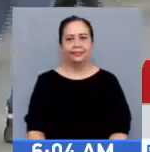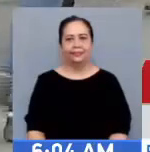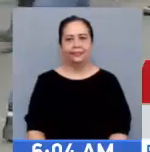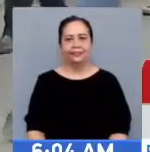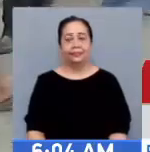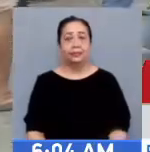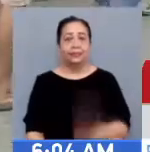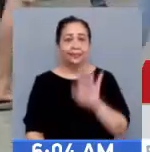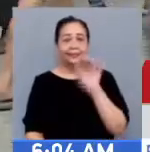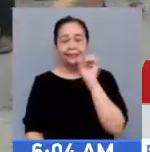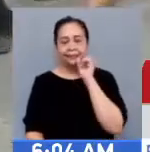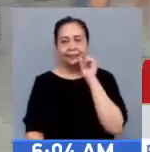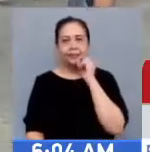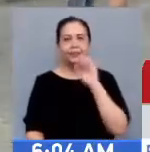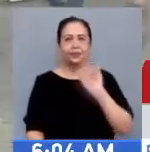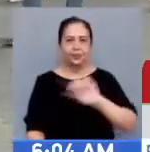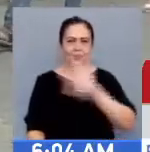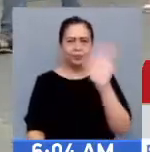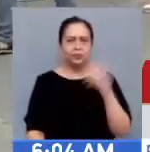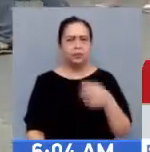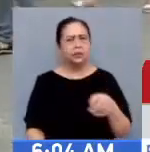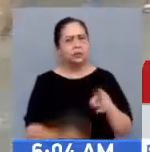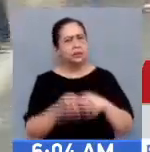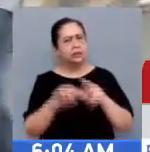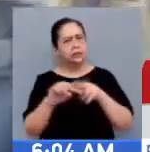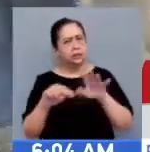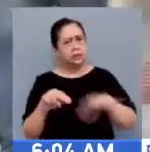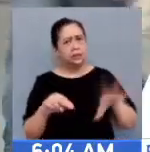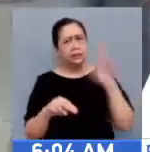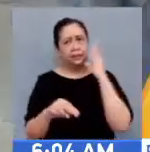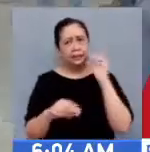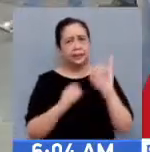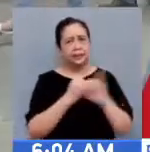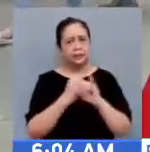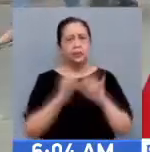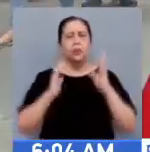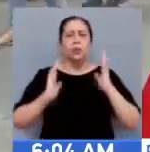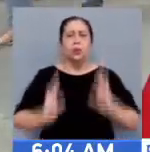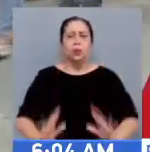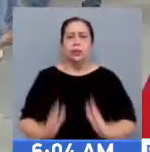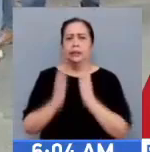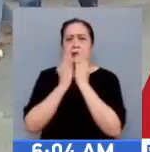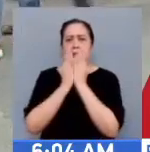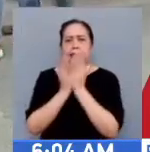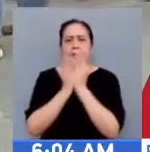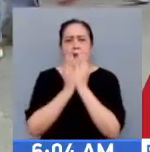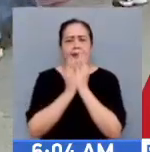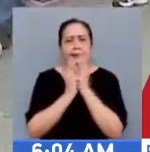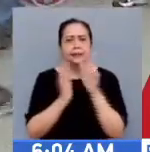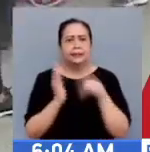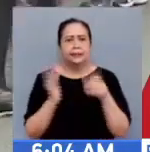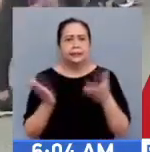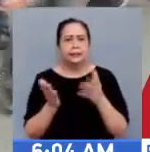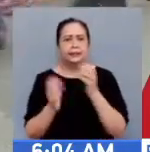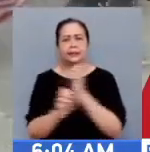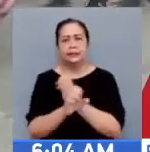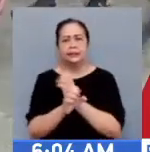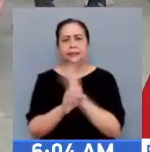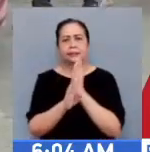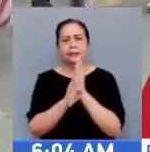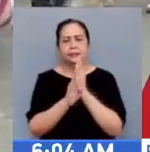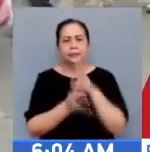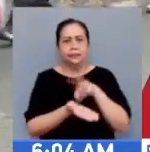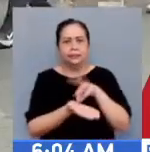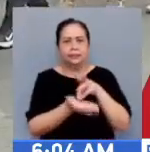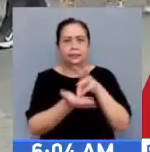Sa gitna ng pagtaas ng pamasahe sa jeep, laking pasasalamat naman ng mga pasahero dito sa EDSA Bus Carousel dahil mayroong